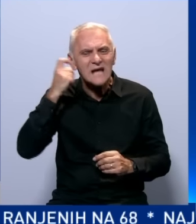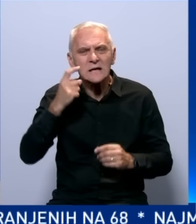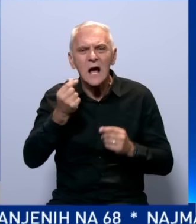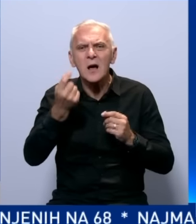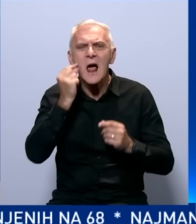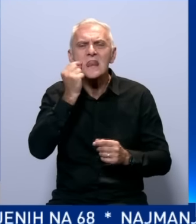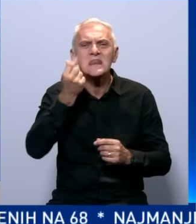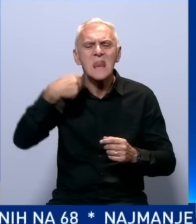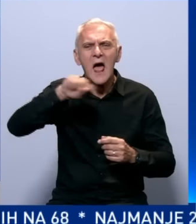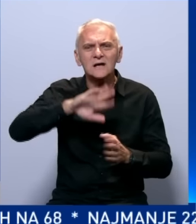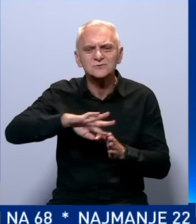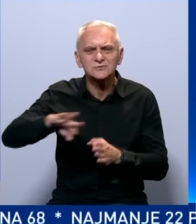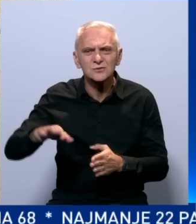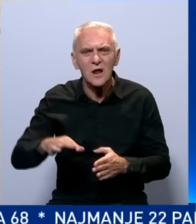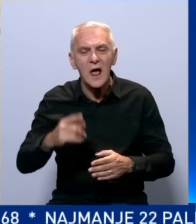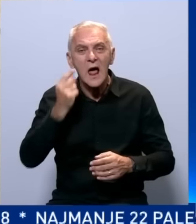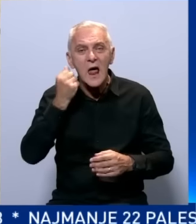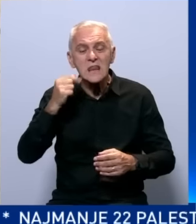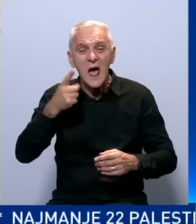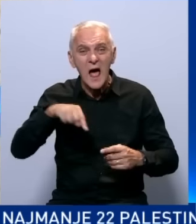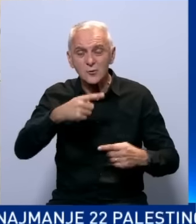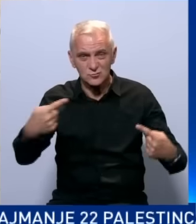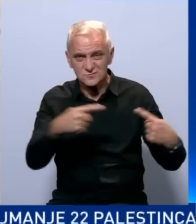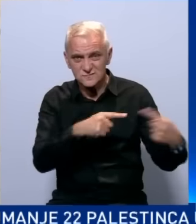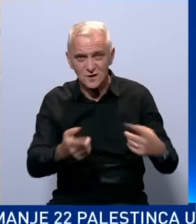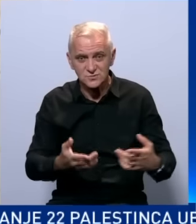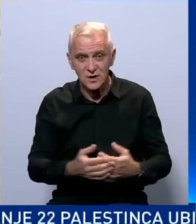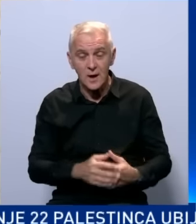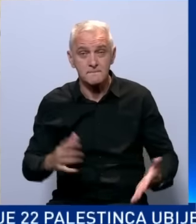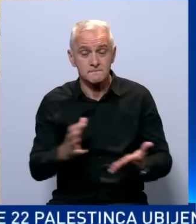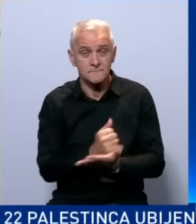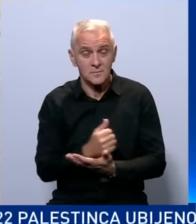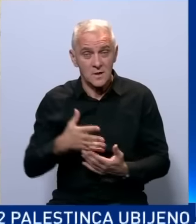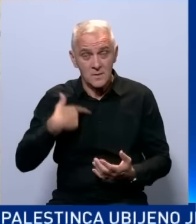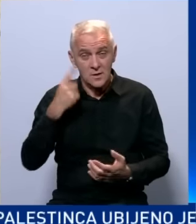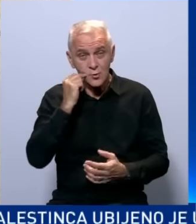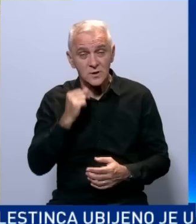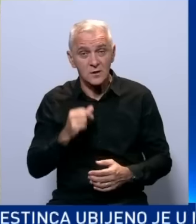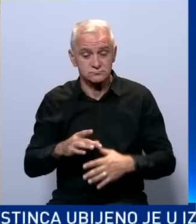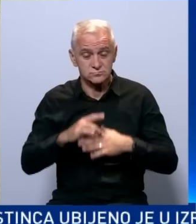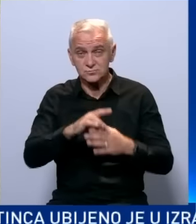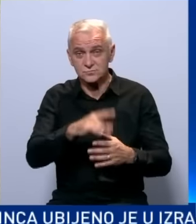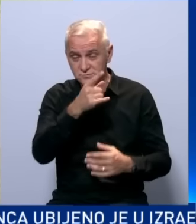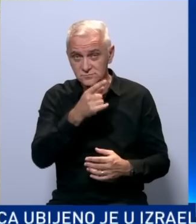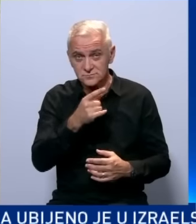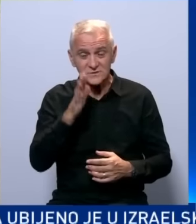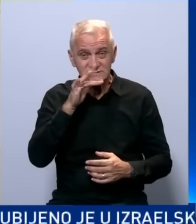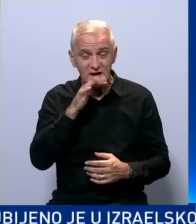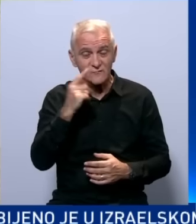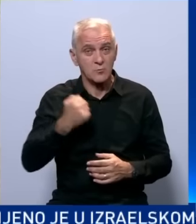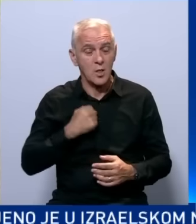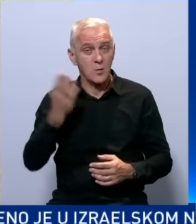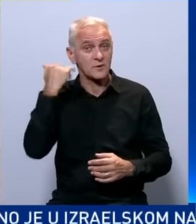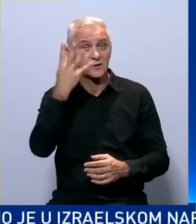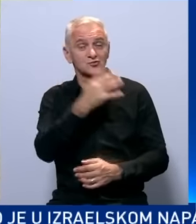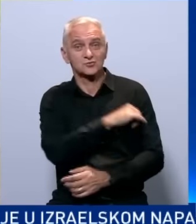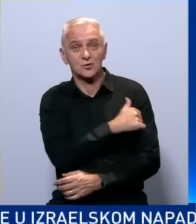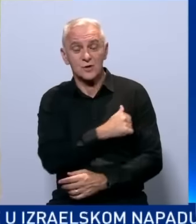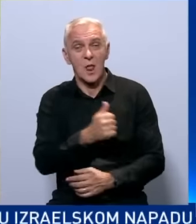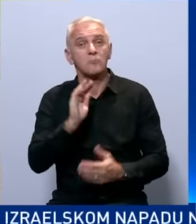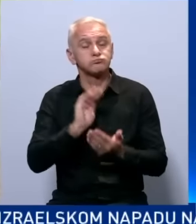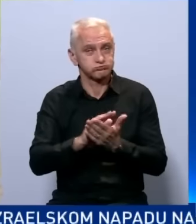pa onda ispada se narodi svađaju. Pobjeda mladih ljudi i dolazak na čelo Sarajeva i Banja Luke dočekana je prije 4 godine